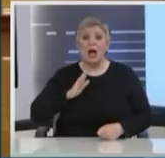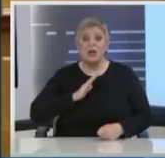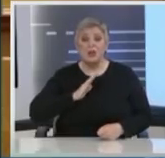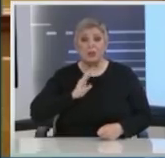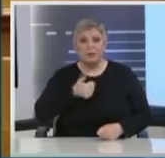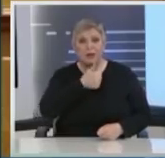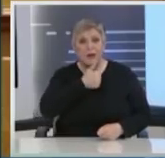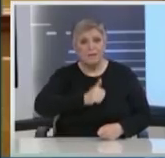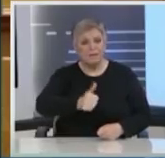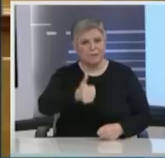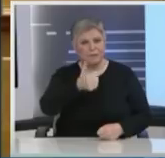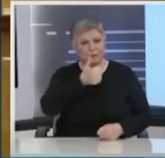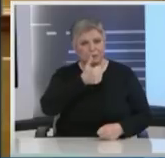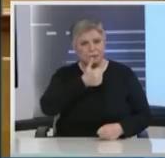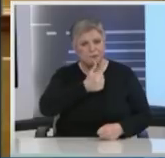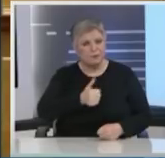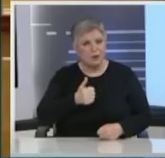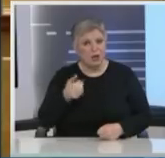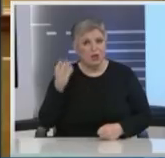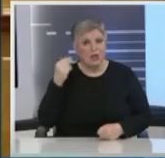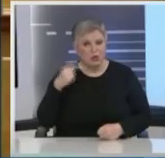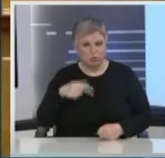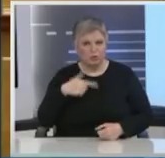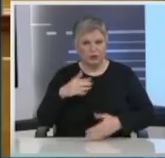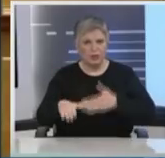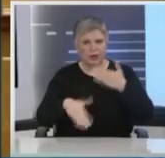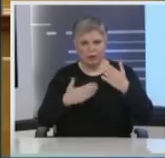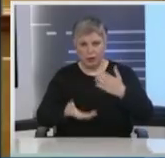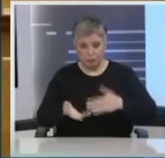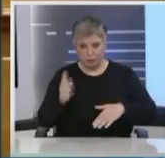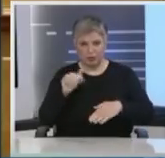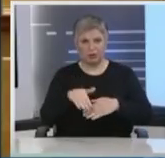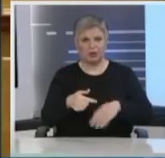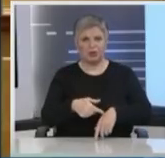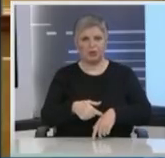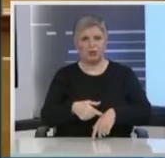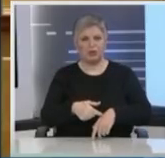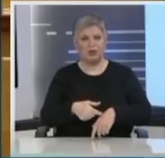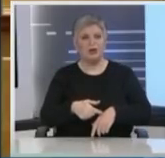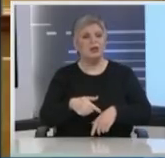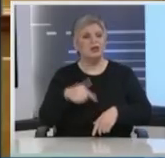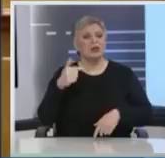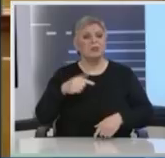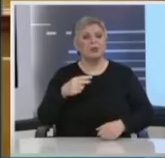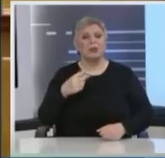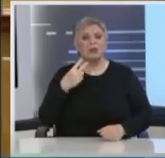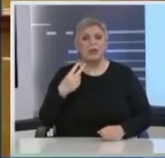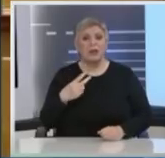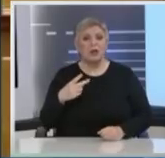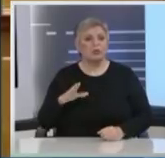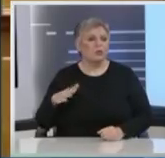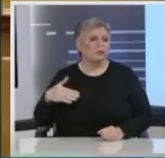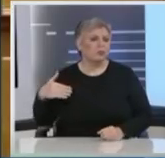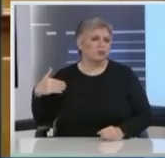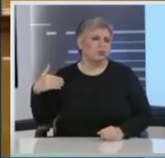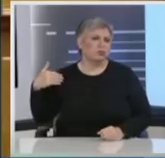αυτή τη διαδικασία, θα διαπίστωσε πρώτα απ' όλα την επαναφορά μετά από πάρα πολύ